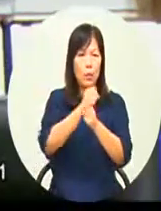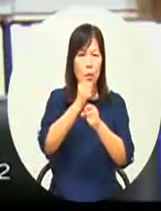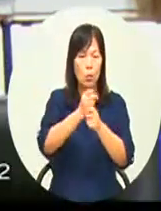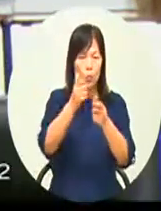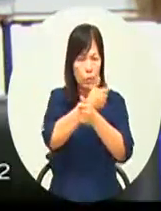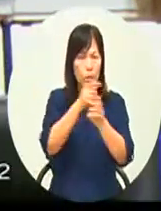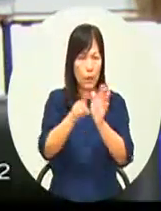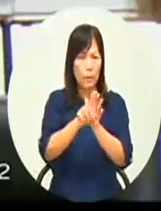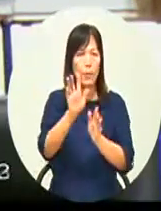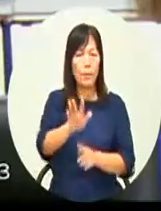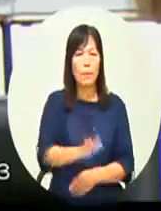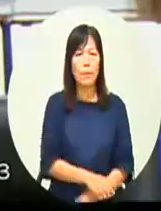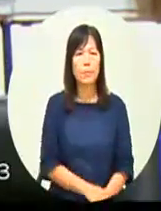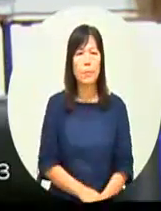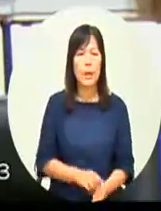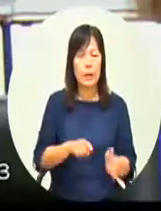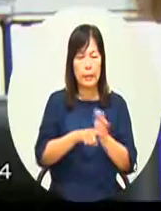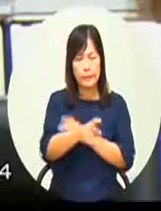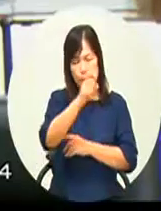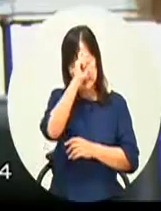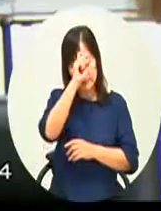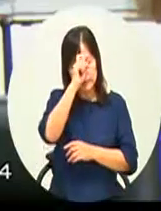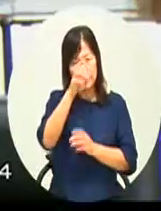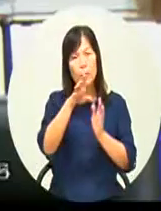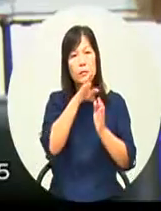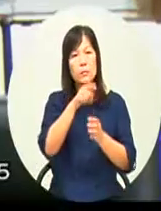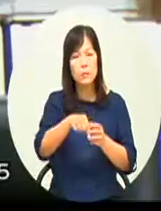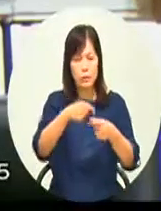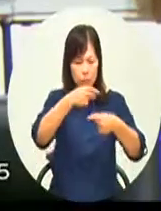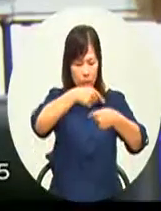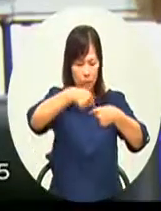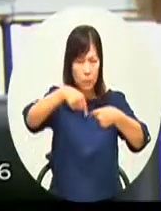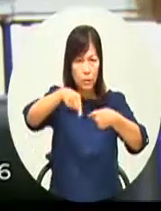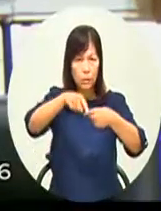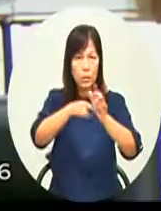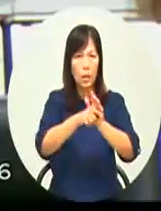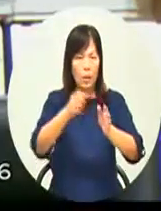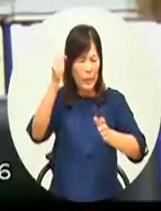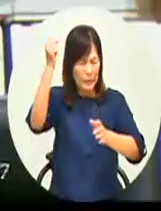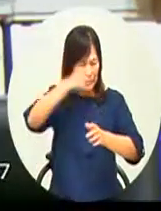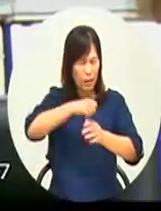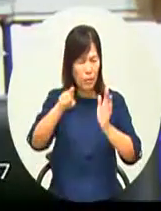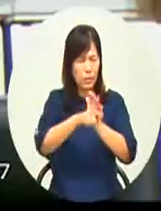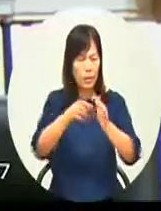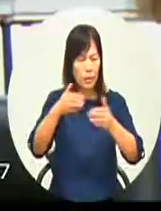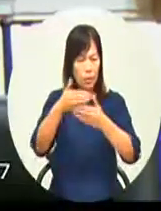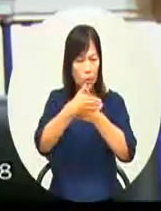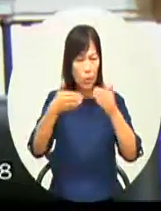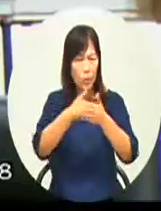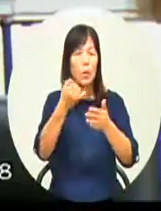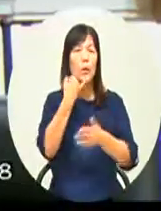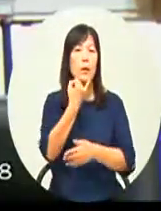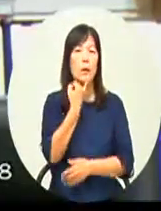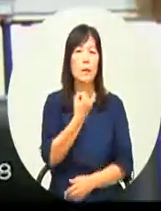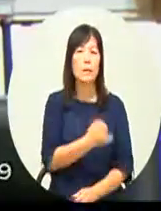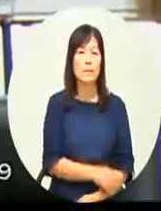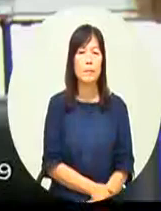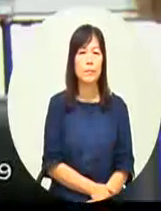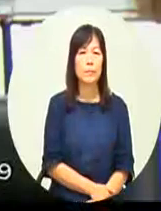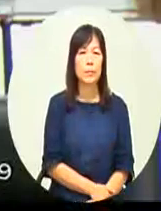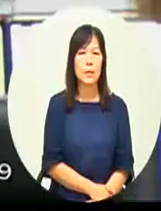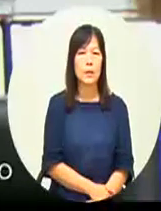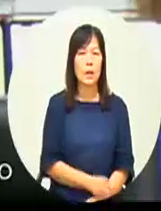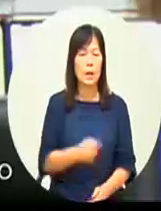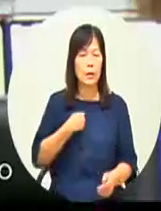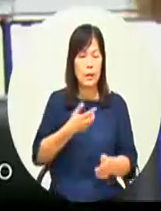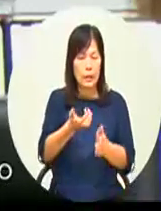表都一直要求希望南横公路呢早日通路。那么前几天我跟宝来